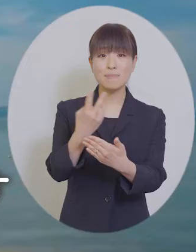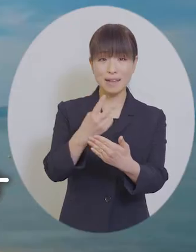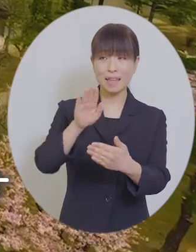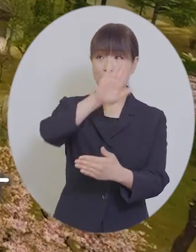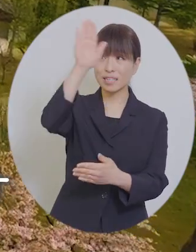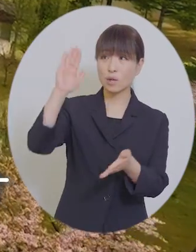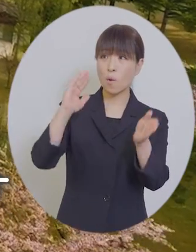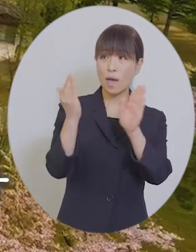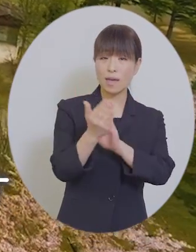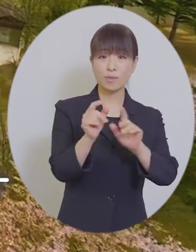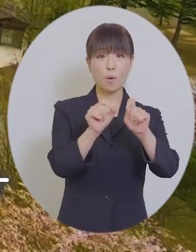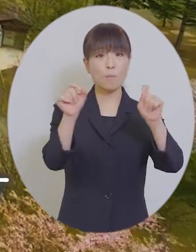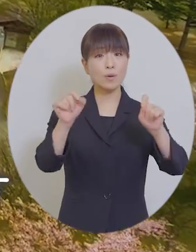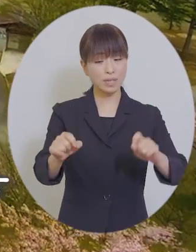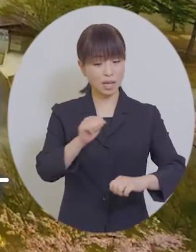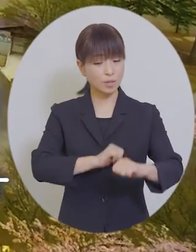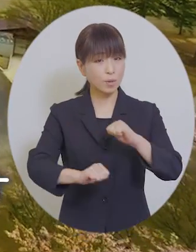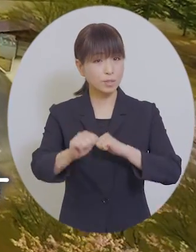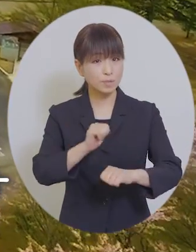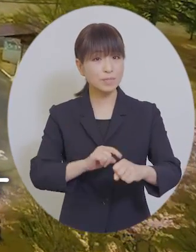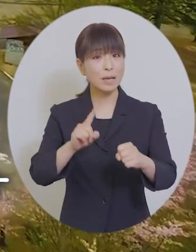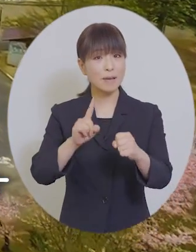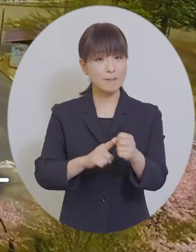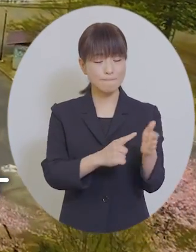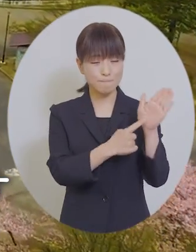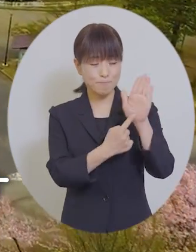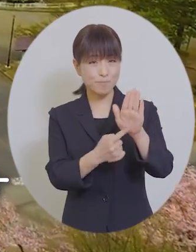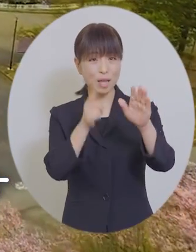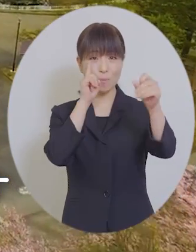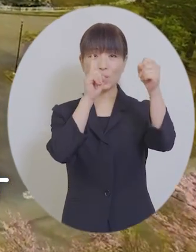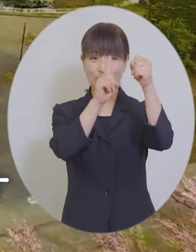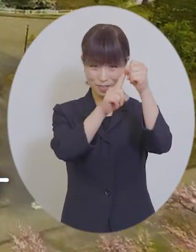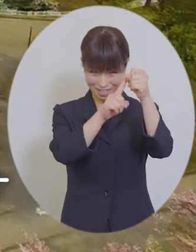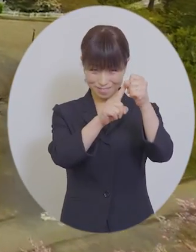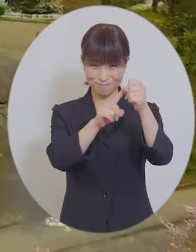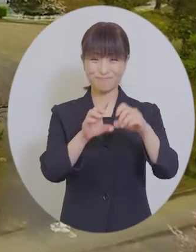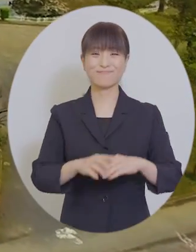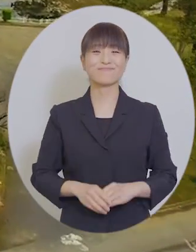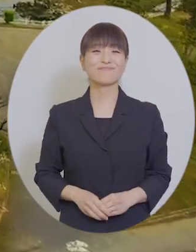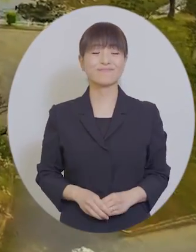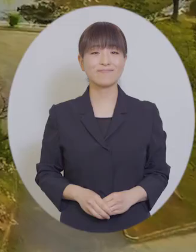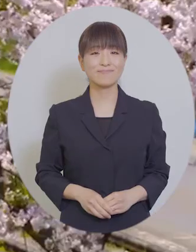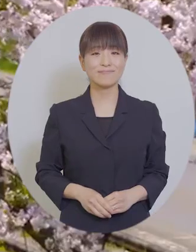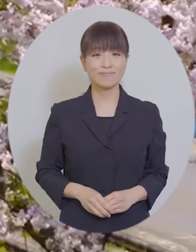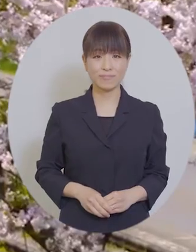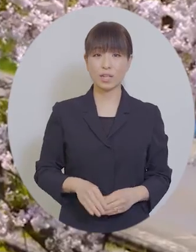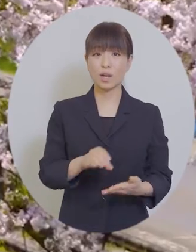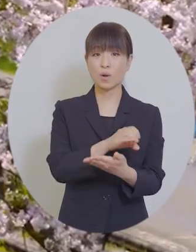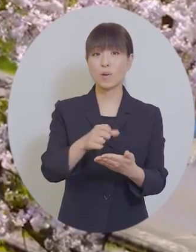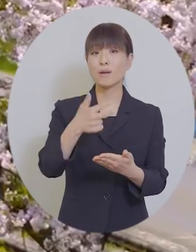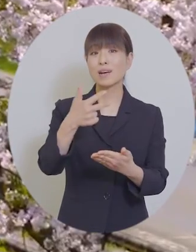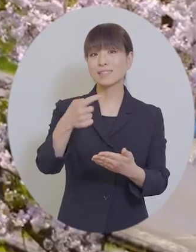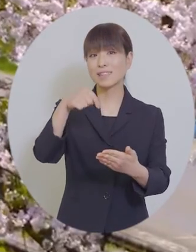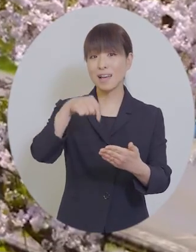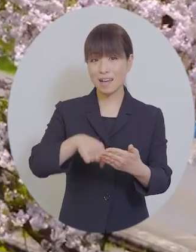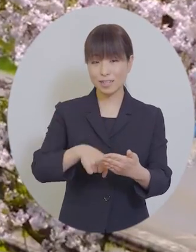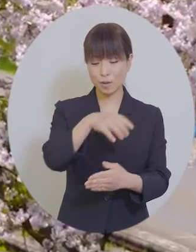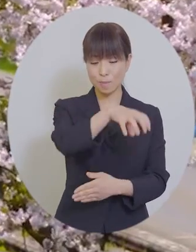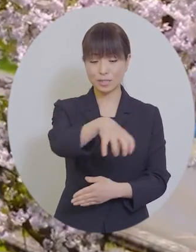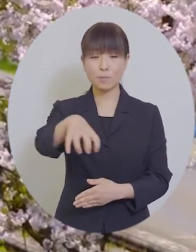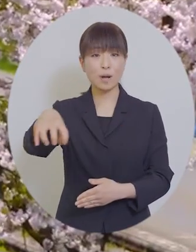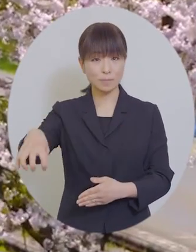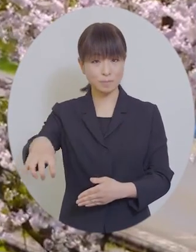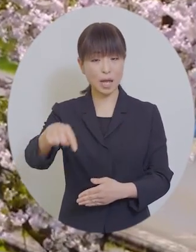候変動問題に取り組むにあたり表明した目標です。郡山市内の各所